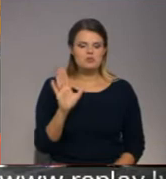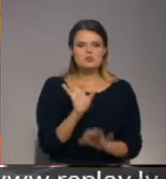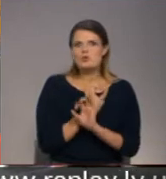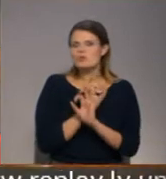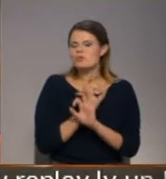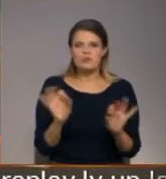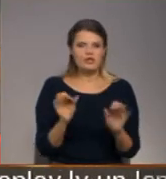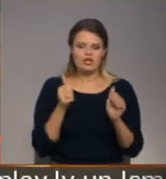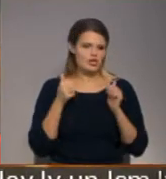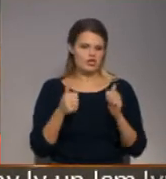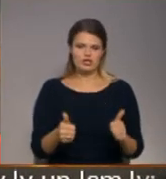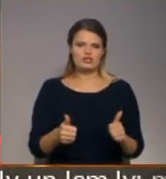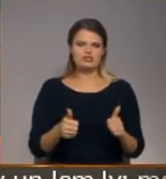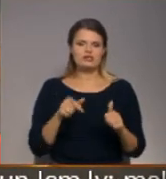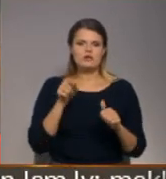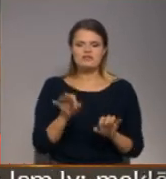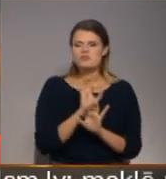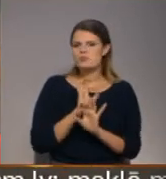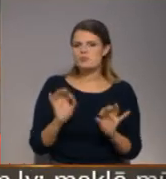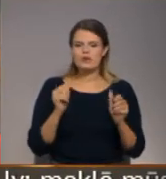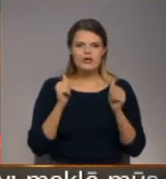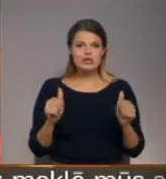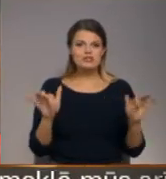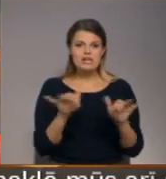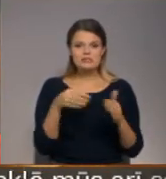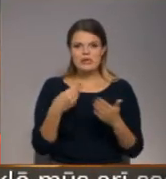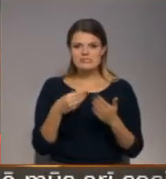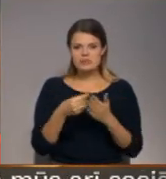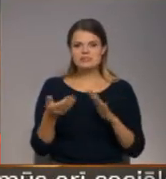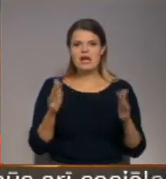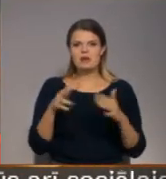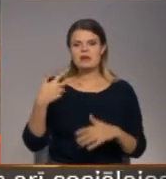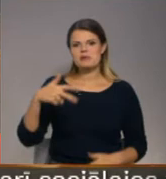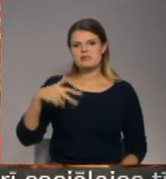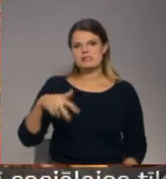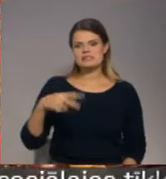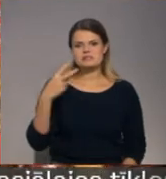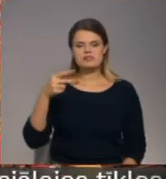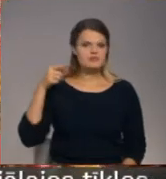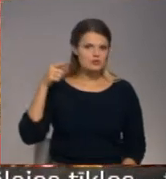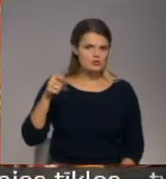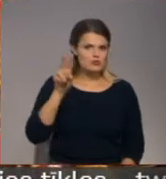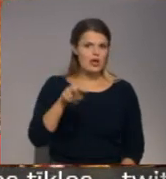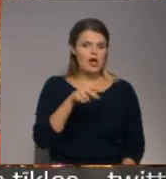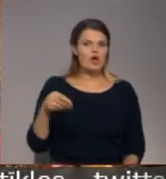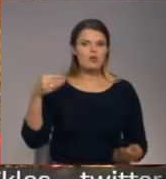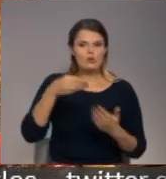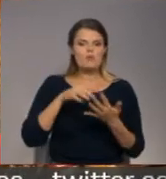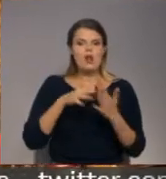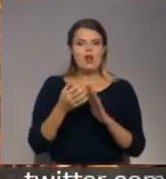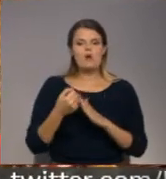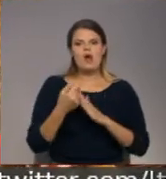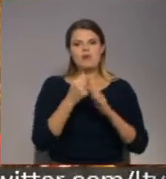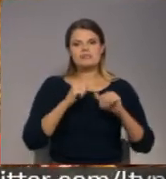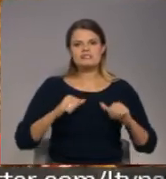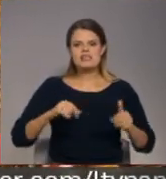un tiešām izcils. Nevainojamais instruments izmaksājas gandrīz 32 tūkstošus eiro un iegādāts lauka atbalsta